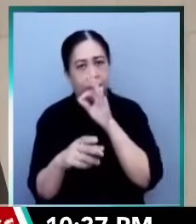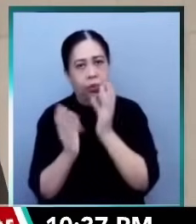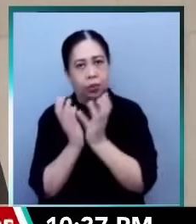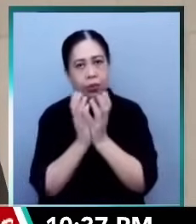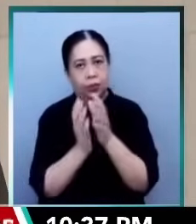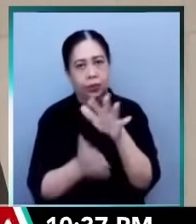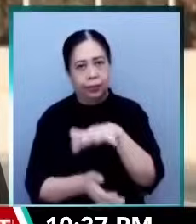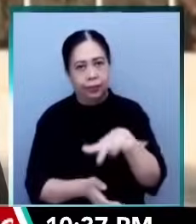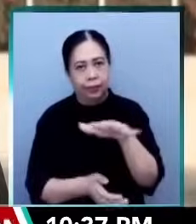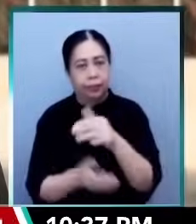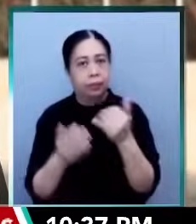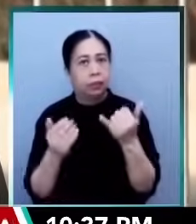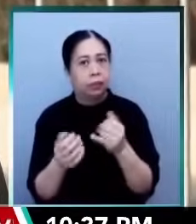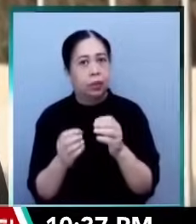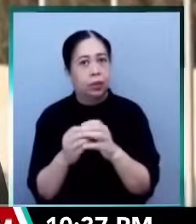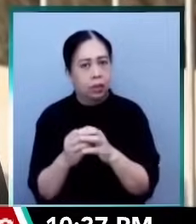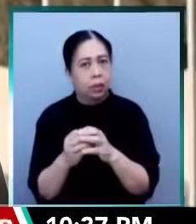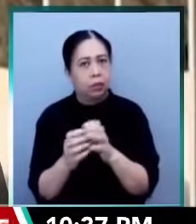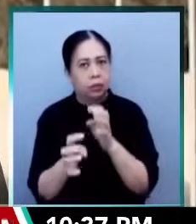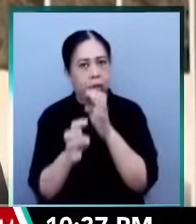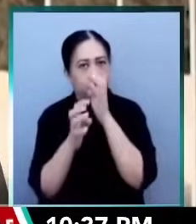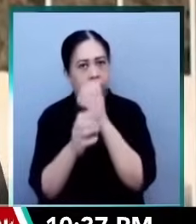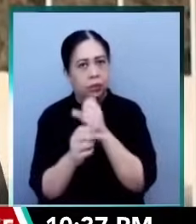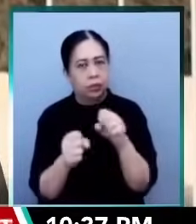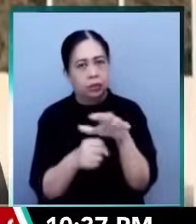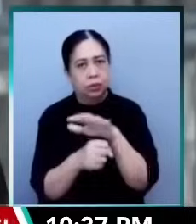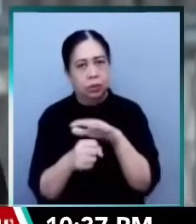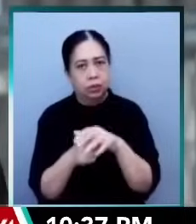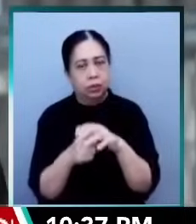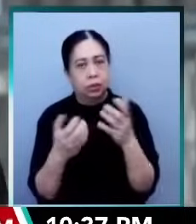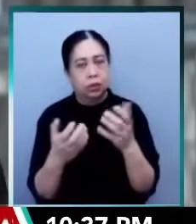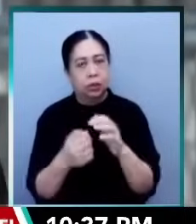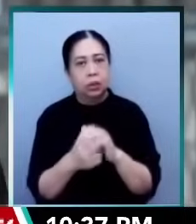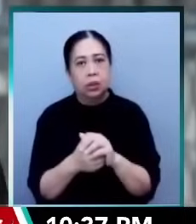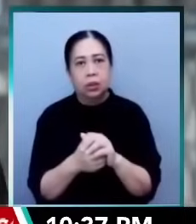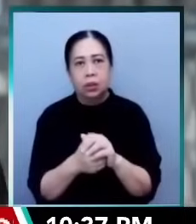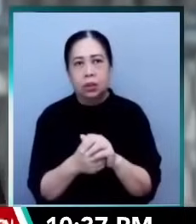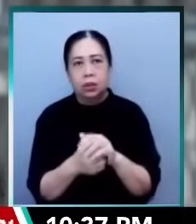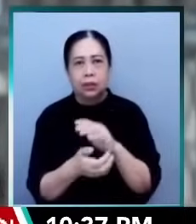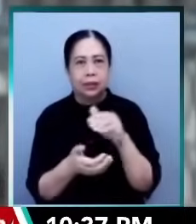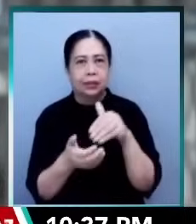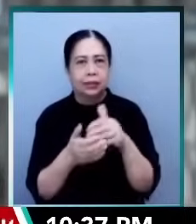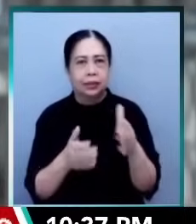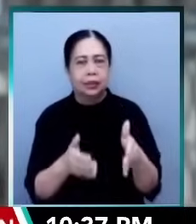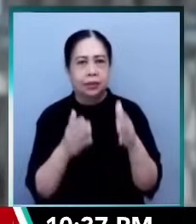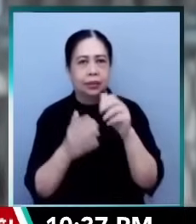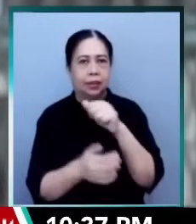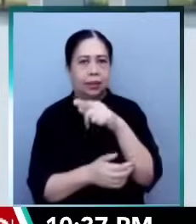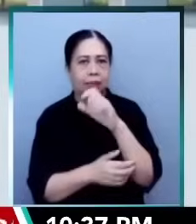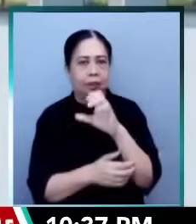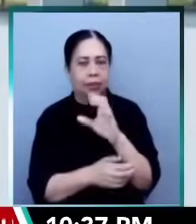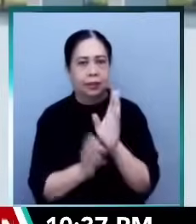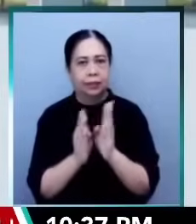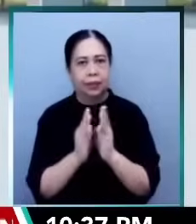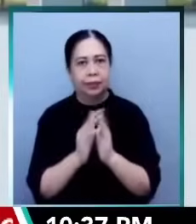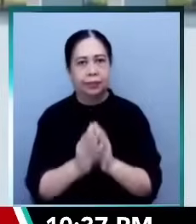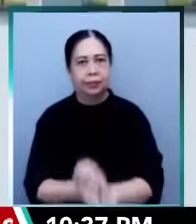ngayon, mahigpit ang seguridad sa Moscone Center kung saan gaganapin ang APEC Summit.